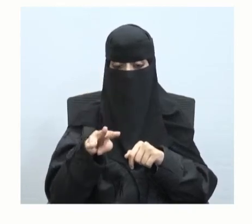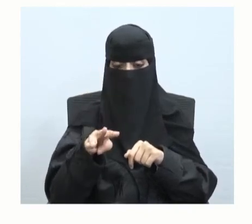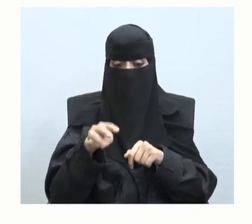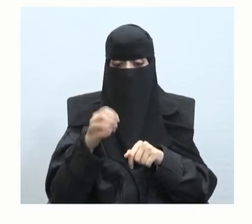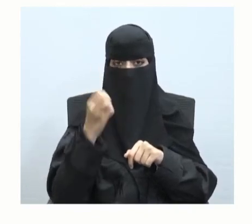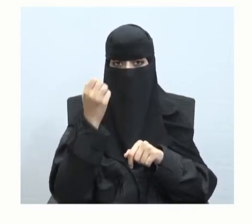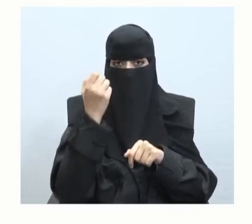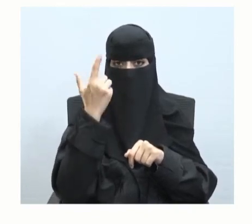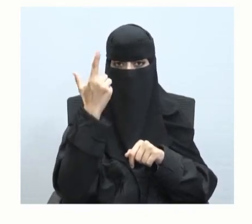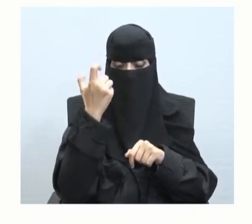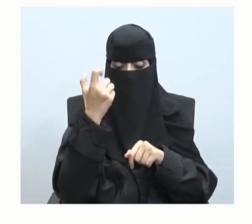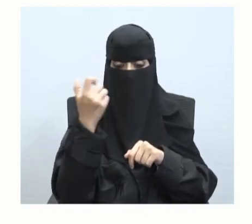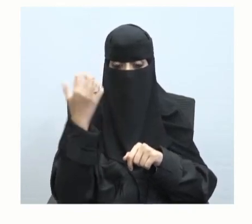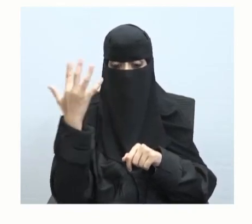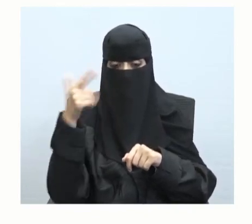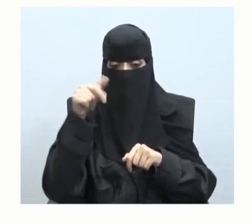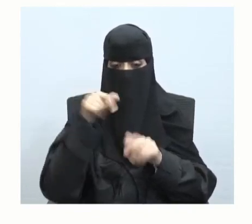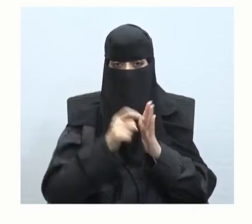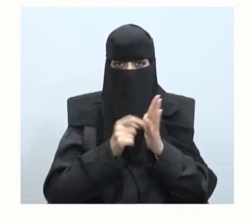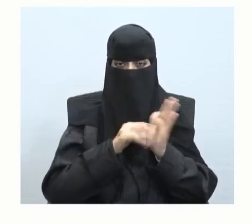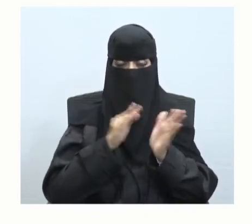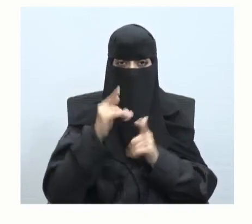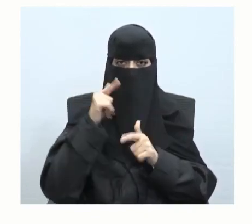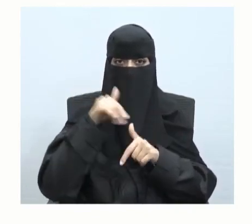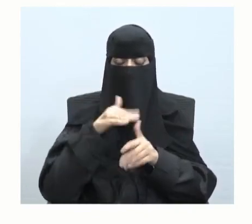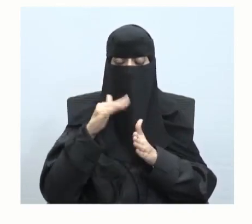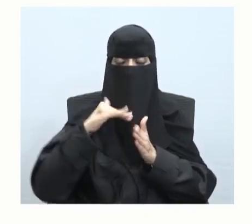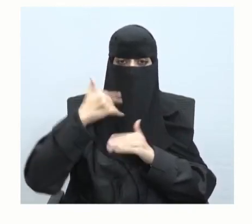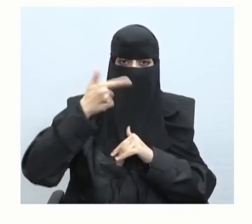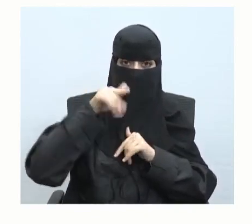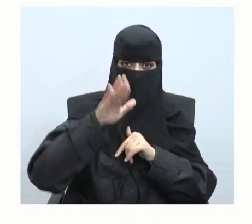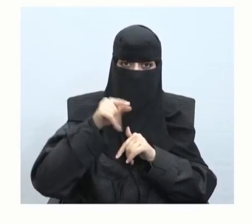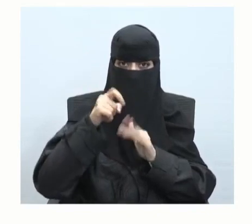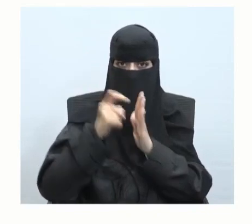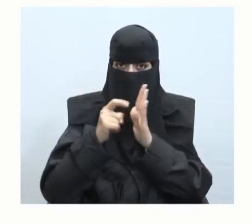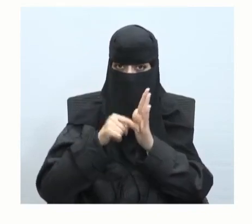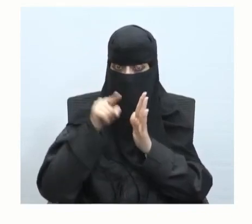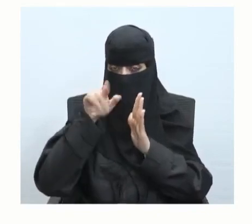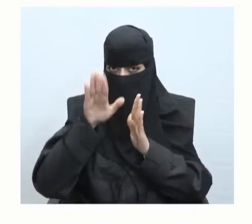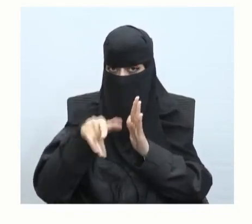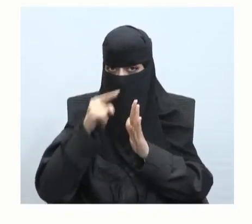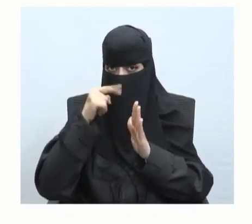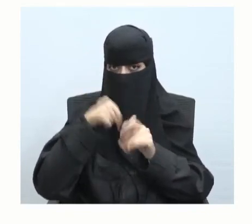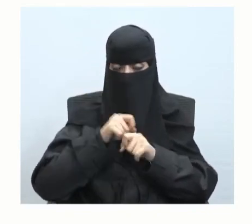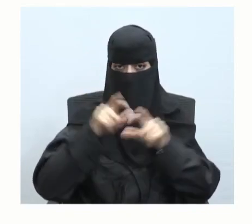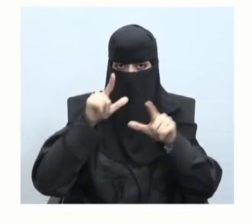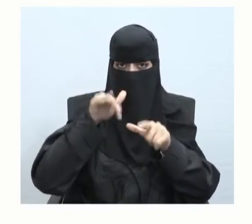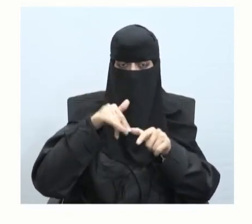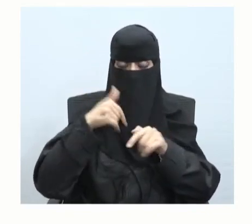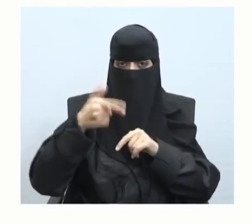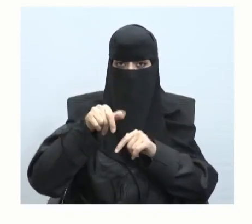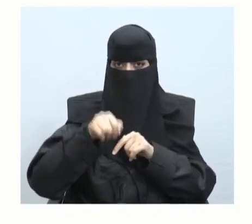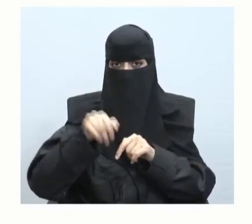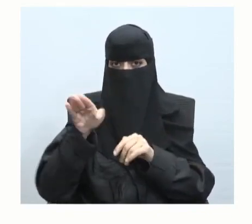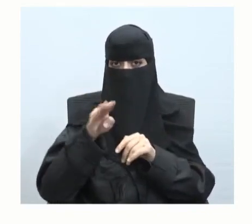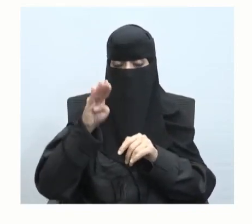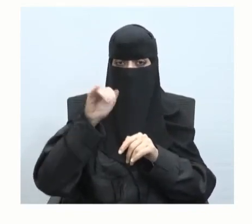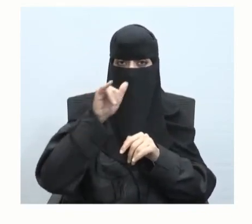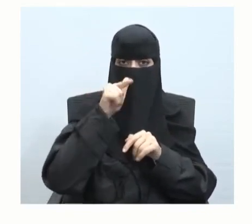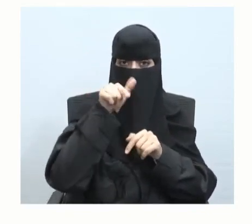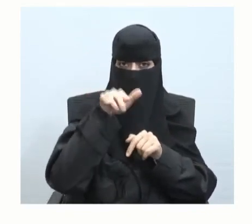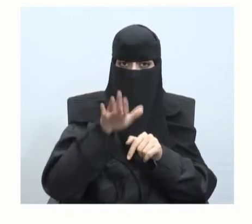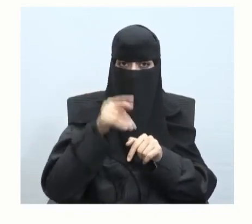لم يشرط هنا ايجاد النتيجه بالكيلو جول عندما يشترط ان تظهر النتيجه بالكيلو جول